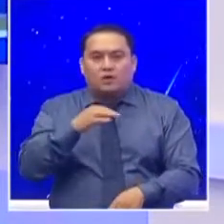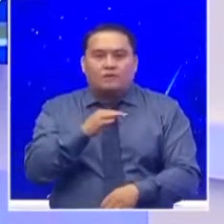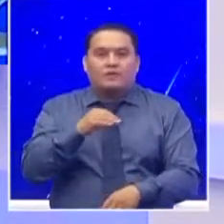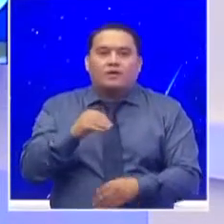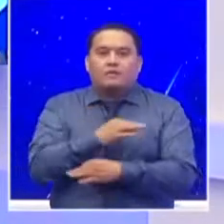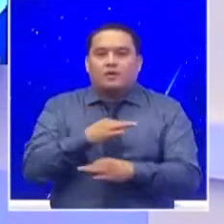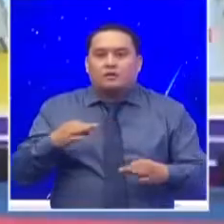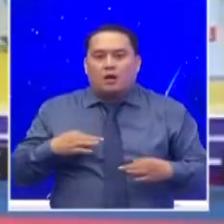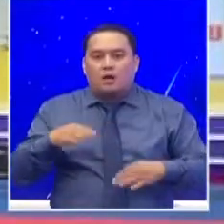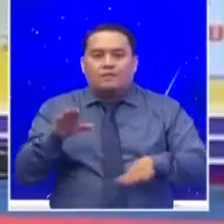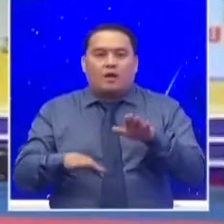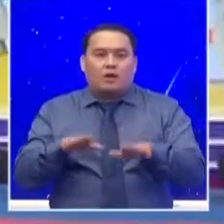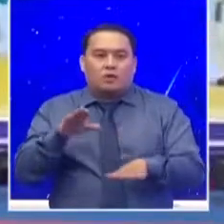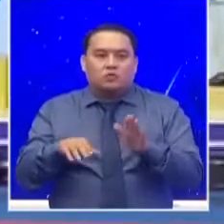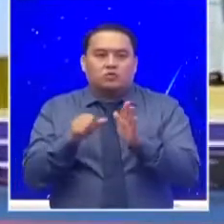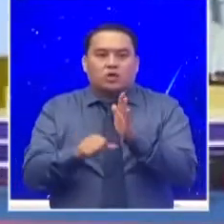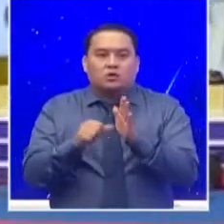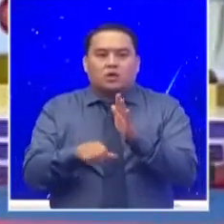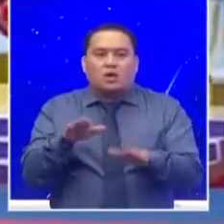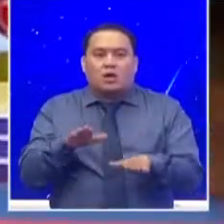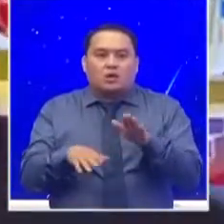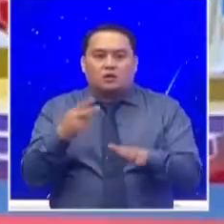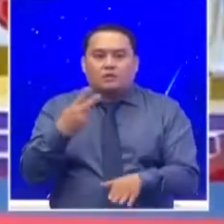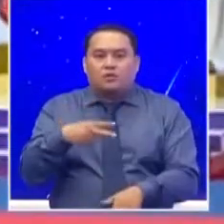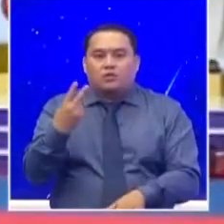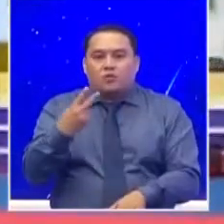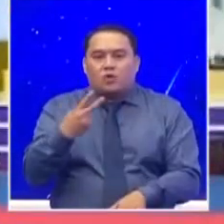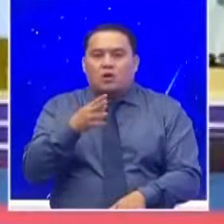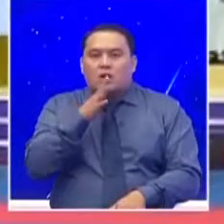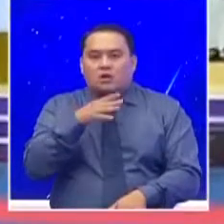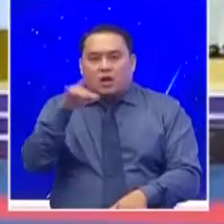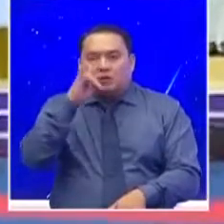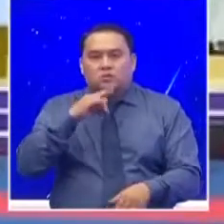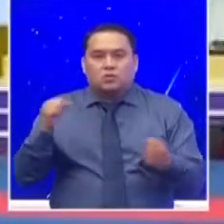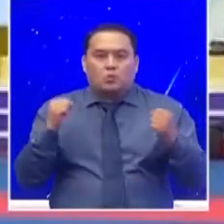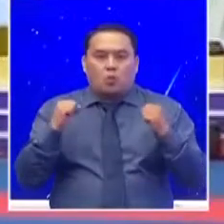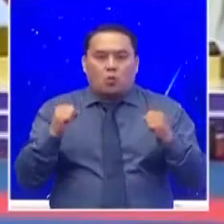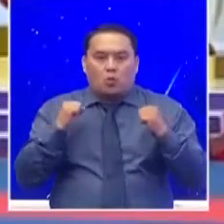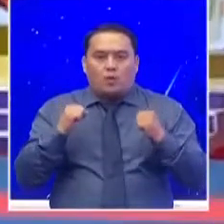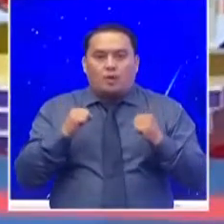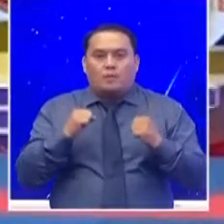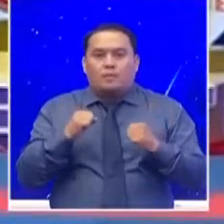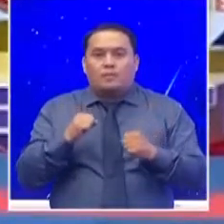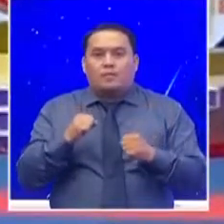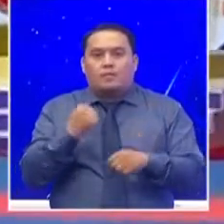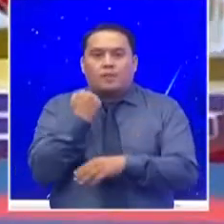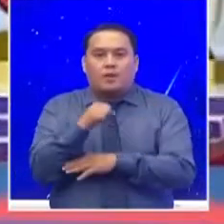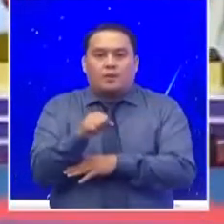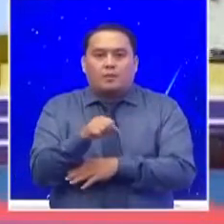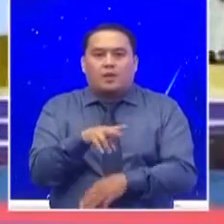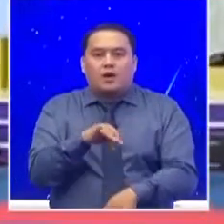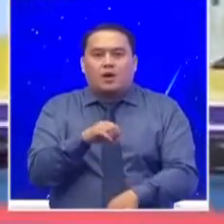В финале весовой категории до 60 килограммов 22-летняя казахстанская спортсменка болевым приемом победила